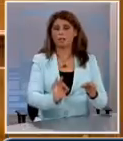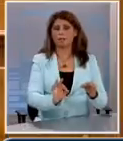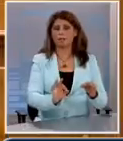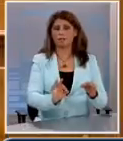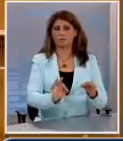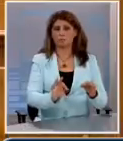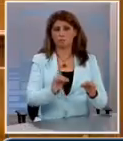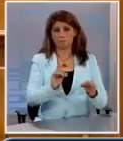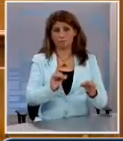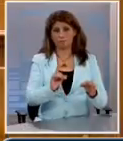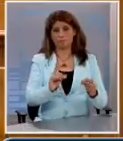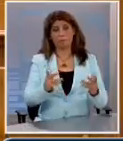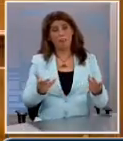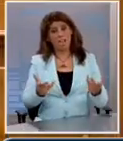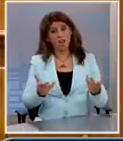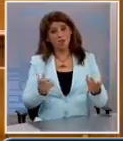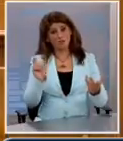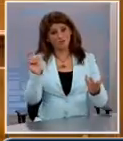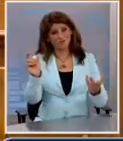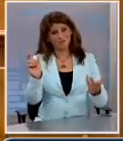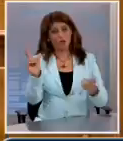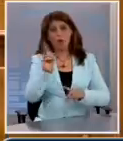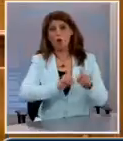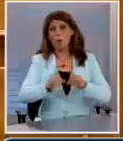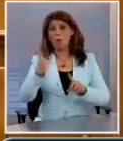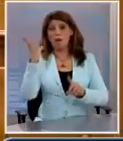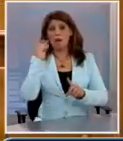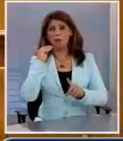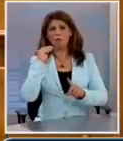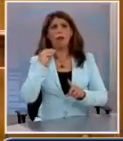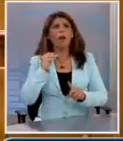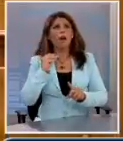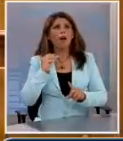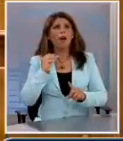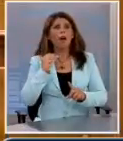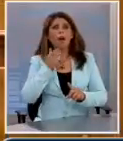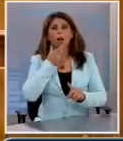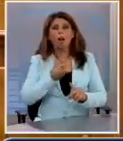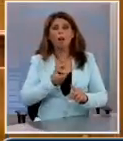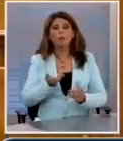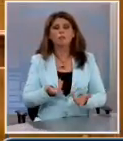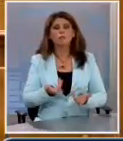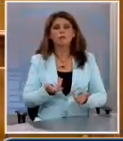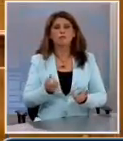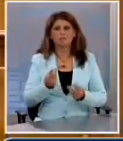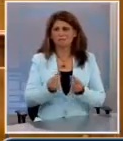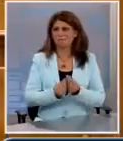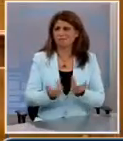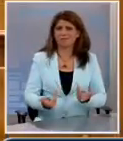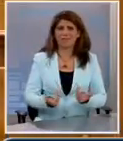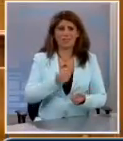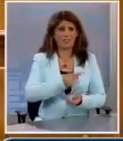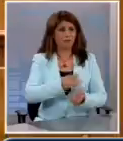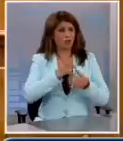το χρονικό επίδειγμα πλέον. Όσοι τον άκουσαν έμειναν άφωνοι. Είναι τουλάχιστον εξήμωρον ο